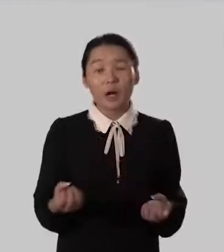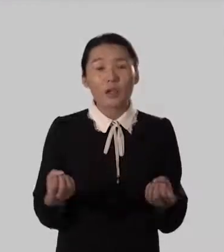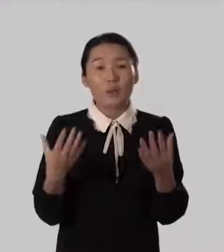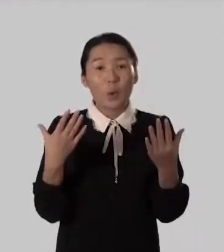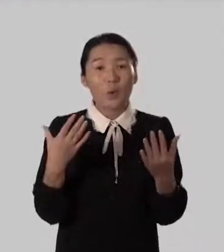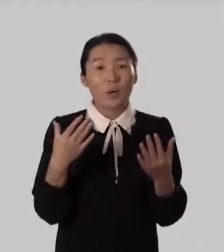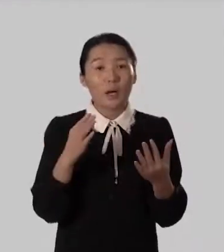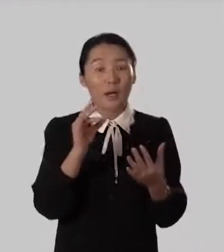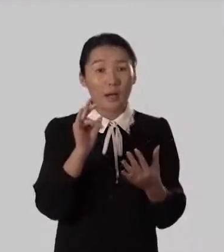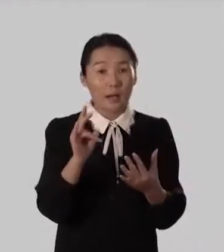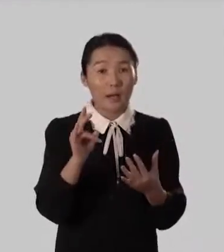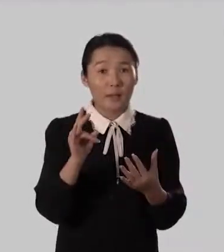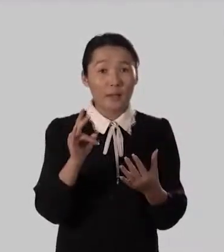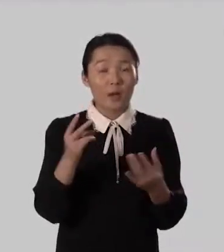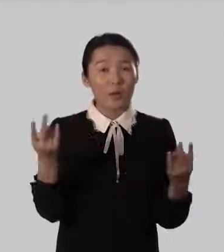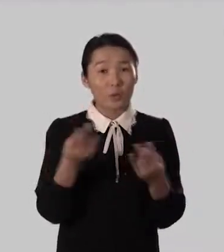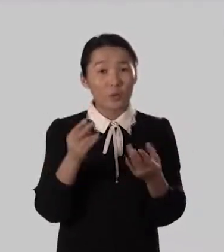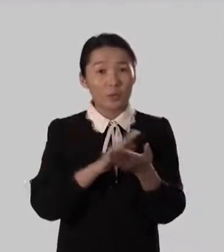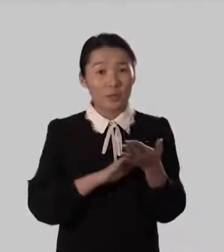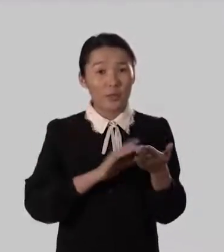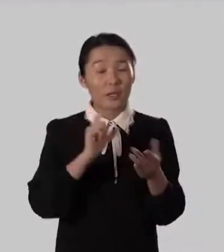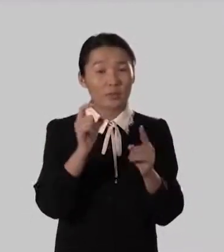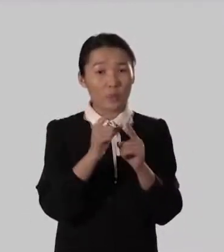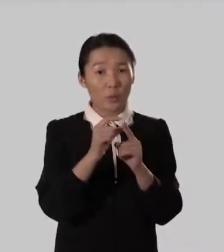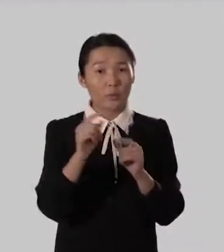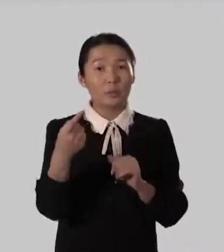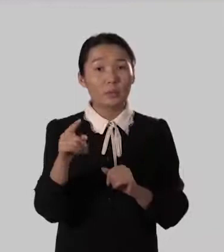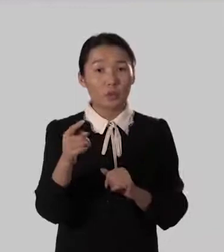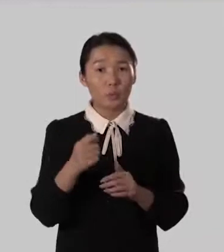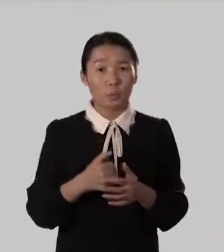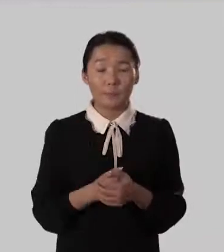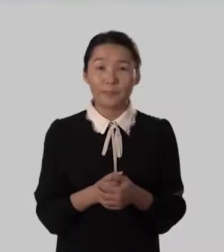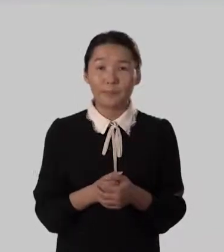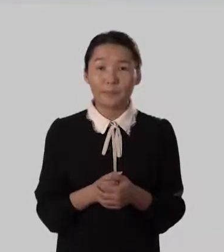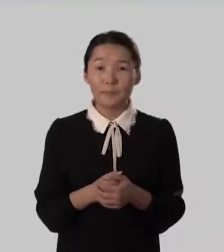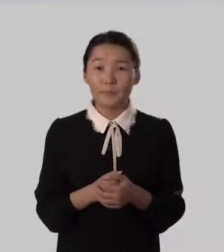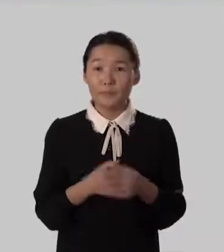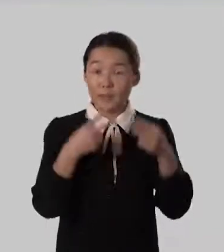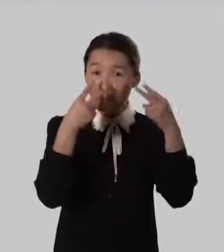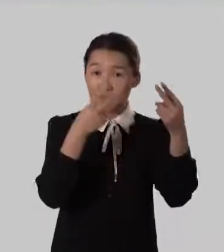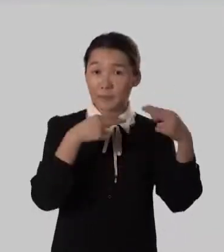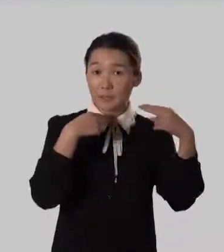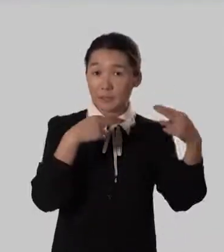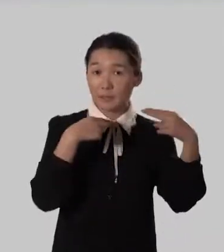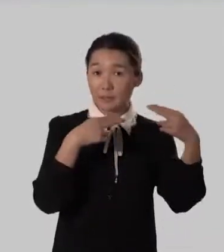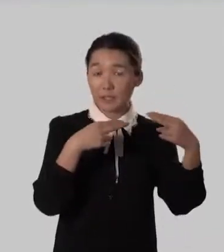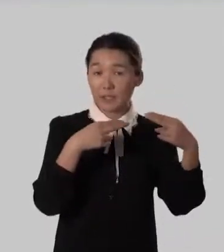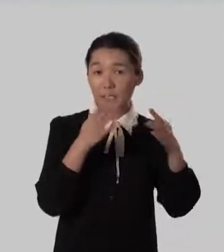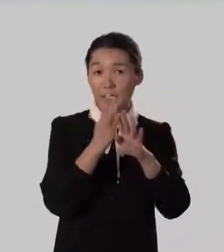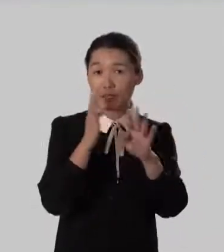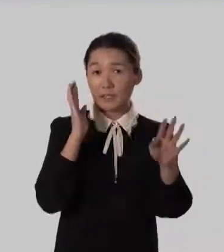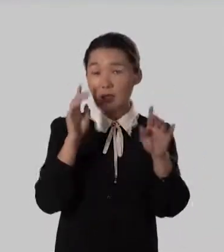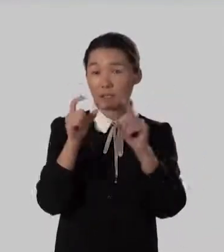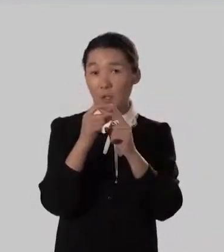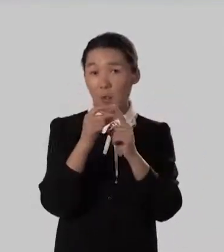сколько и мне нужно писать в слове и почему посмотрите внимательно на